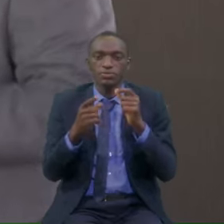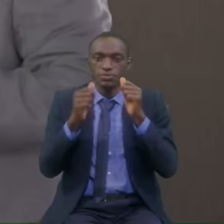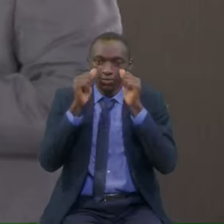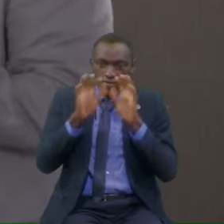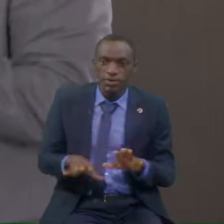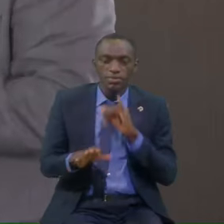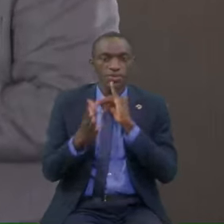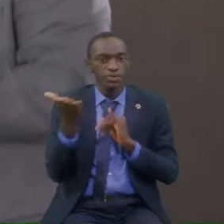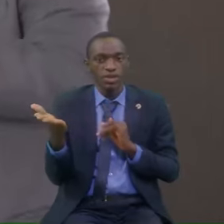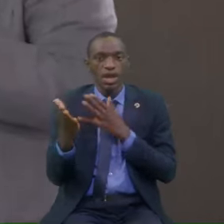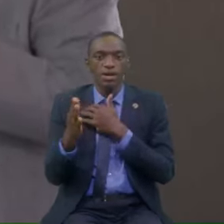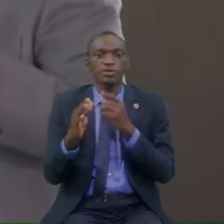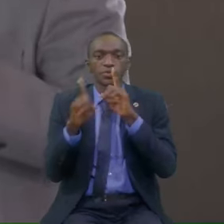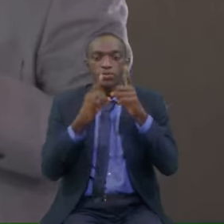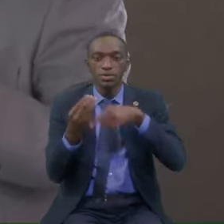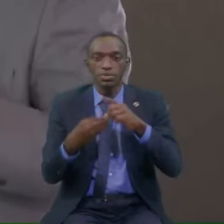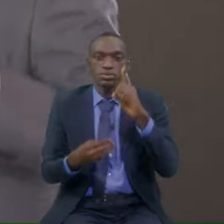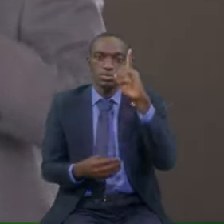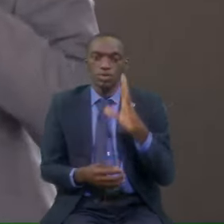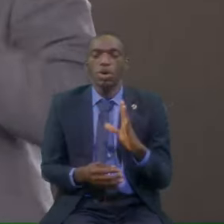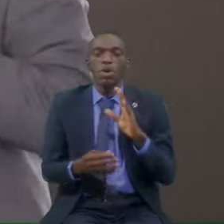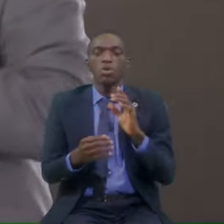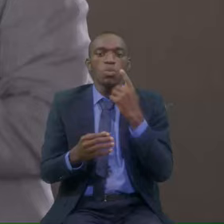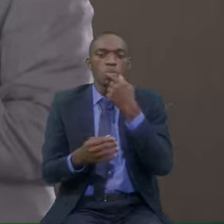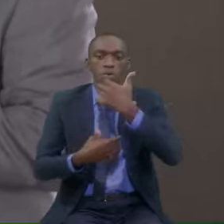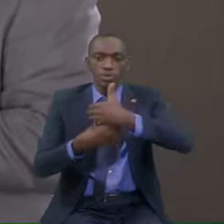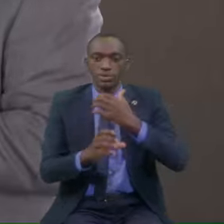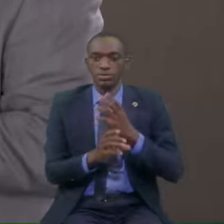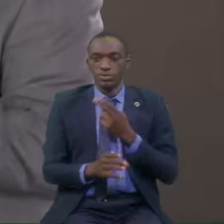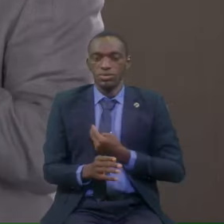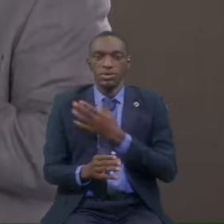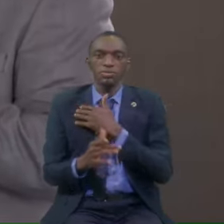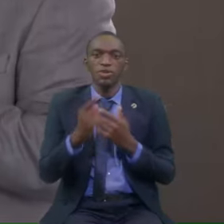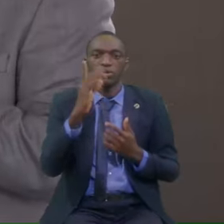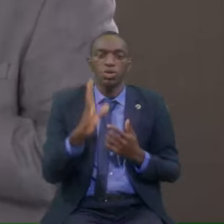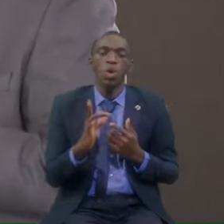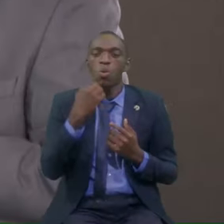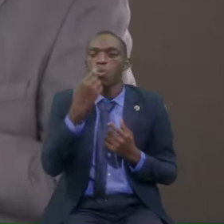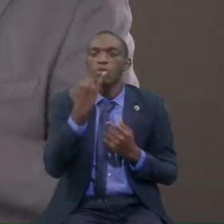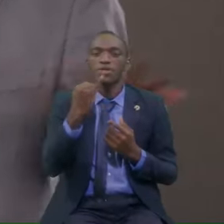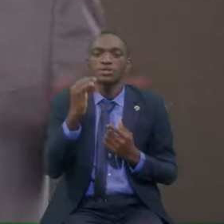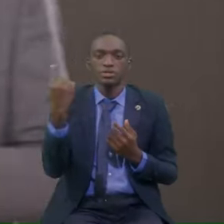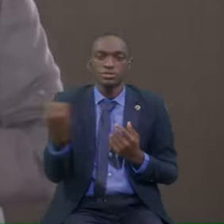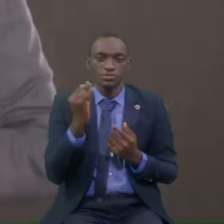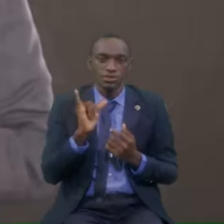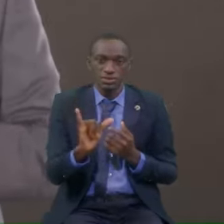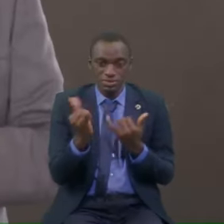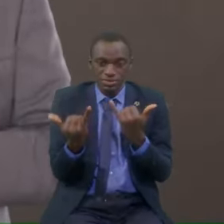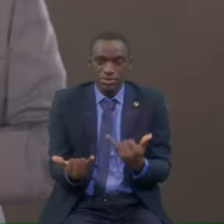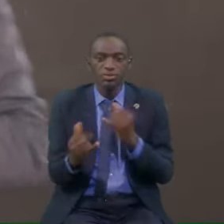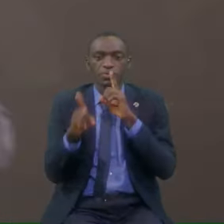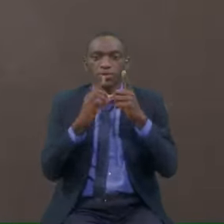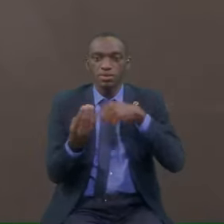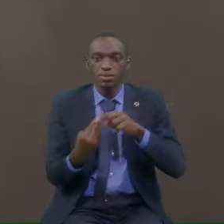28, il parle de fatigué, mais Dieu qui nous a créés, qui est éternel, il se réfère à nous,